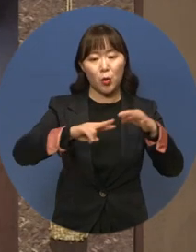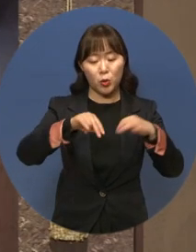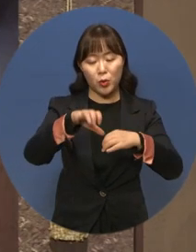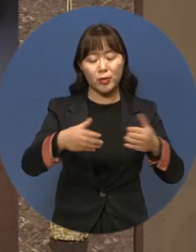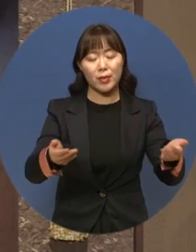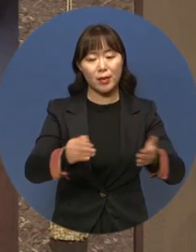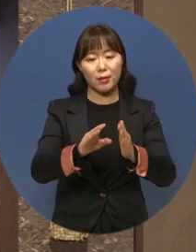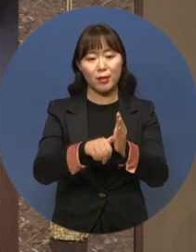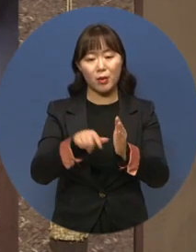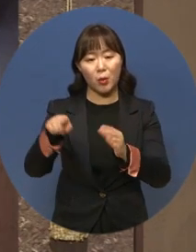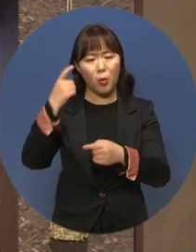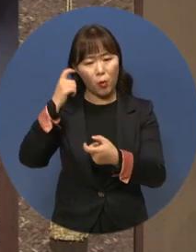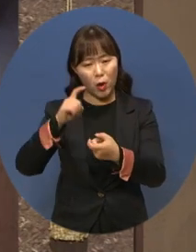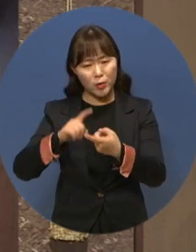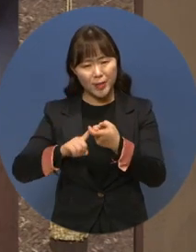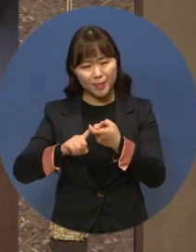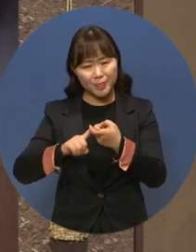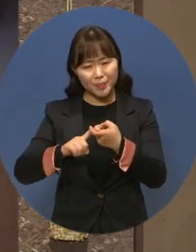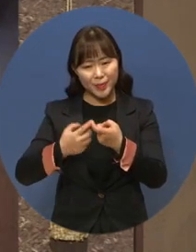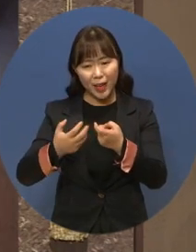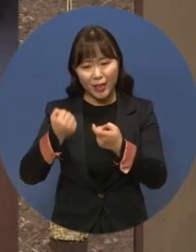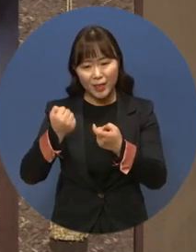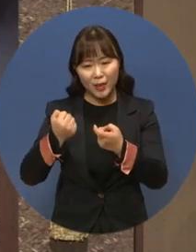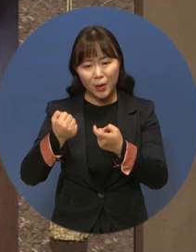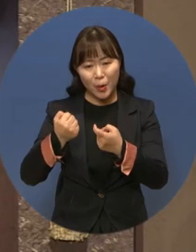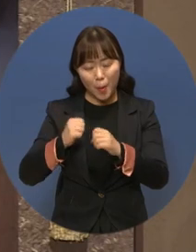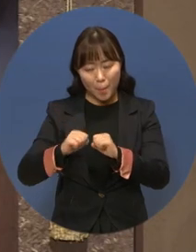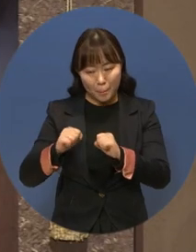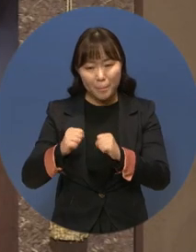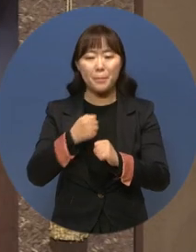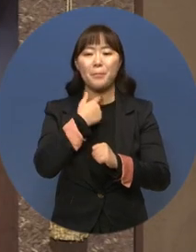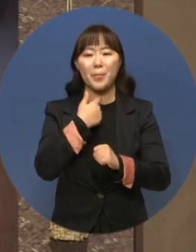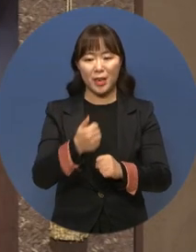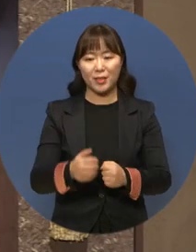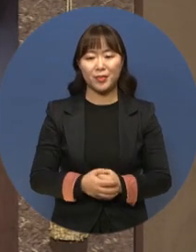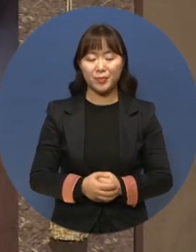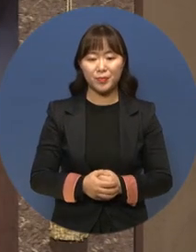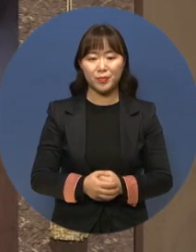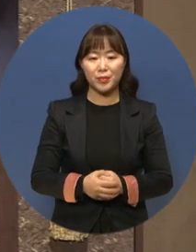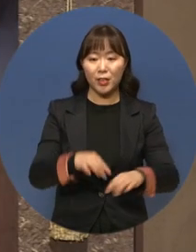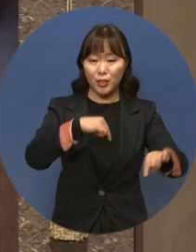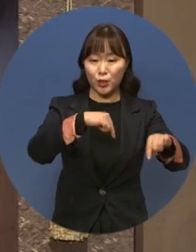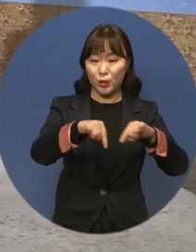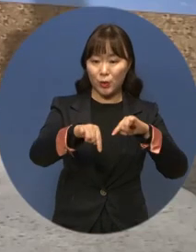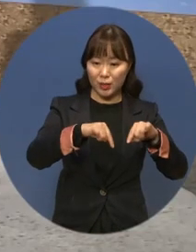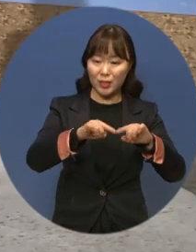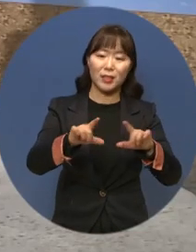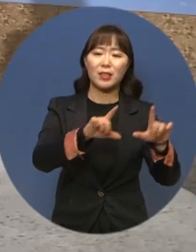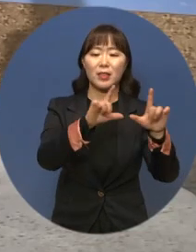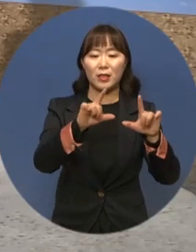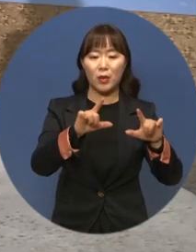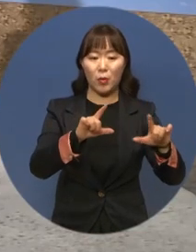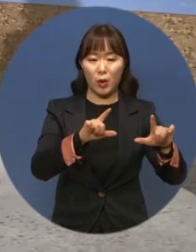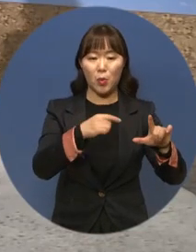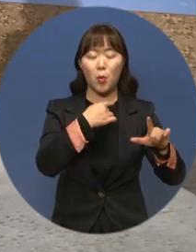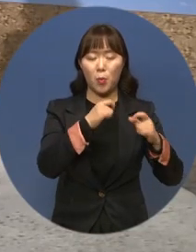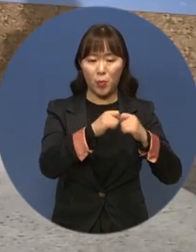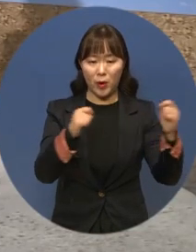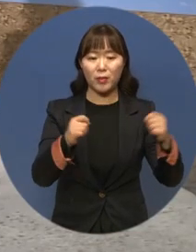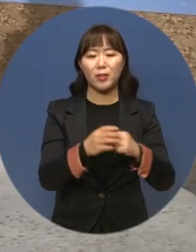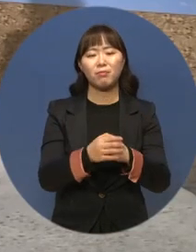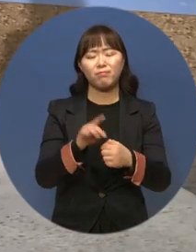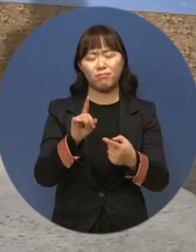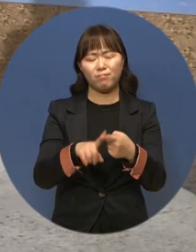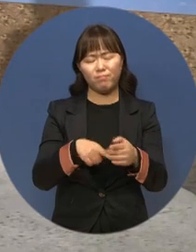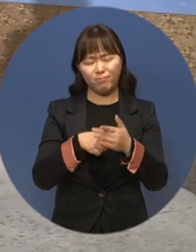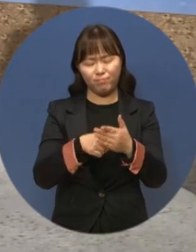근무하면서 이쪽에 관심을 계속 가지고 하나로 움직여 왔었어요. 예, 정치 그러니까, 생활을 또 오래 해오셨군요. 네, 떠나질